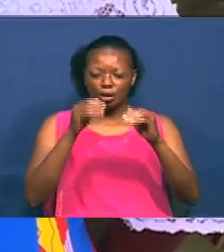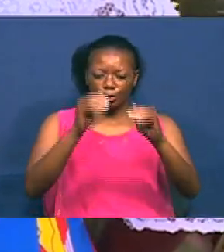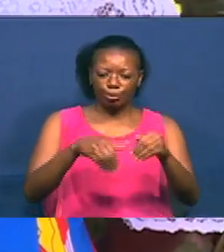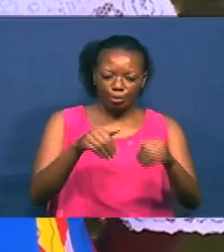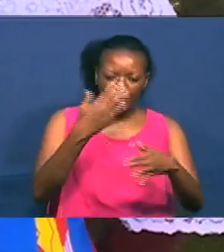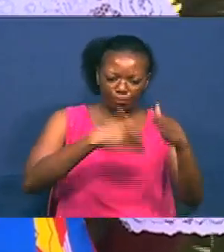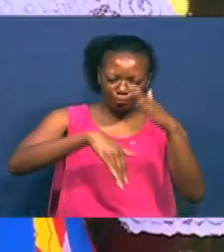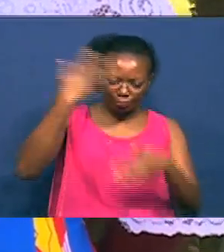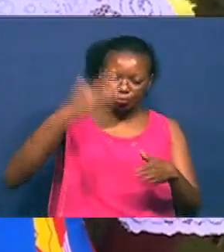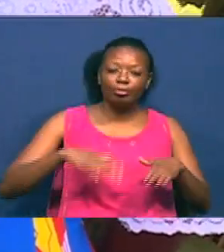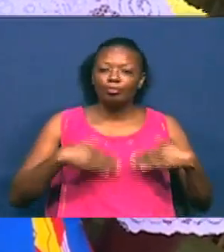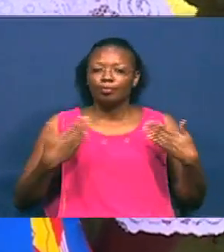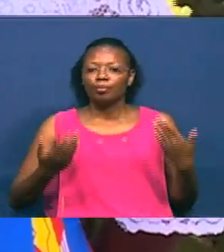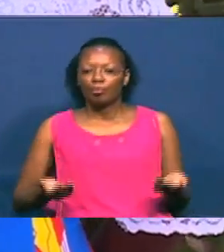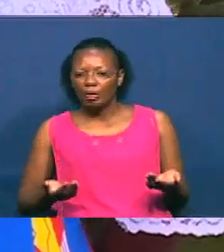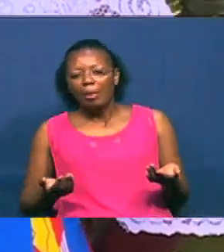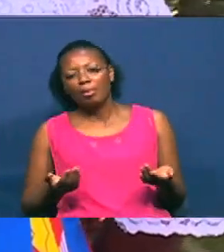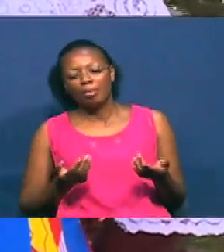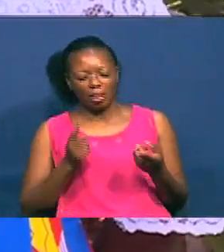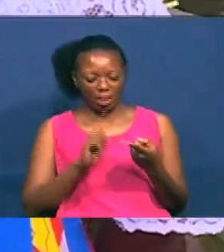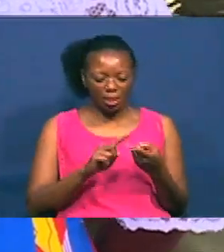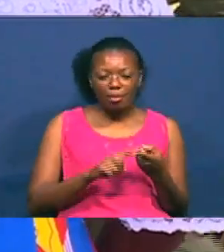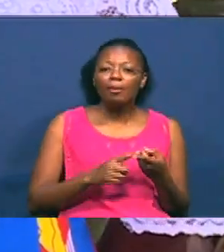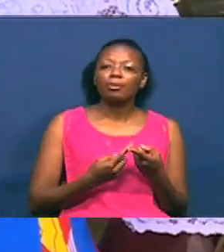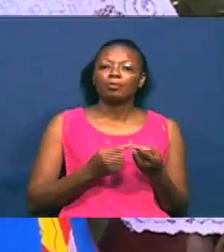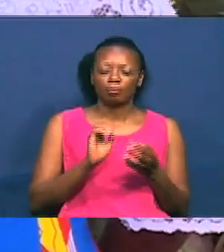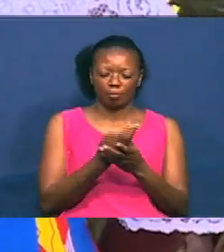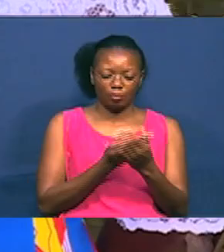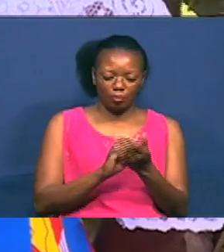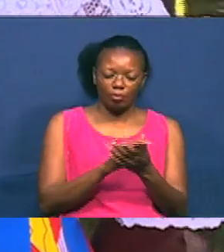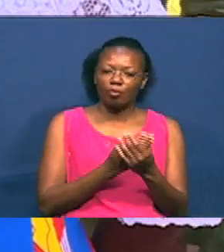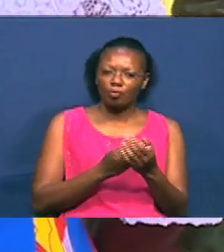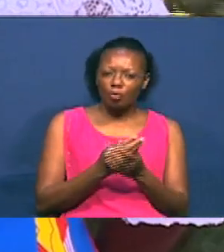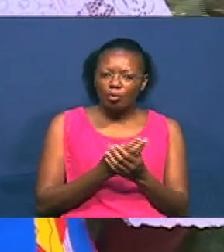na tulifundishwa kuhusiana na mambo na sabuni.